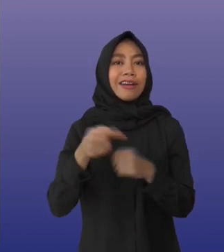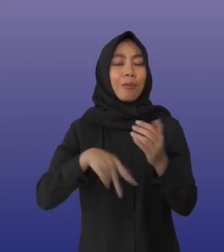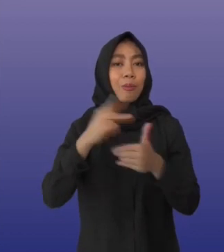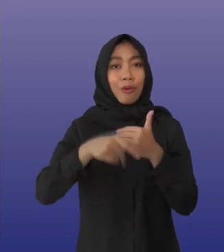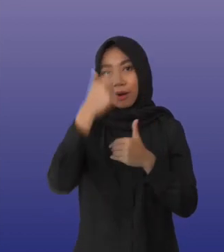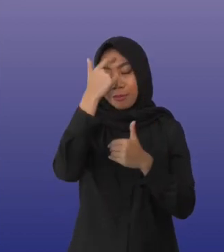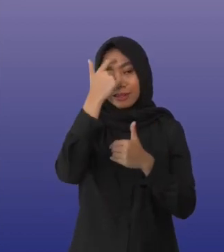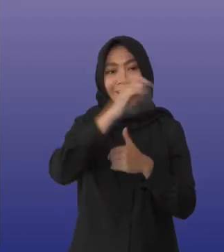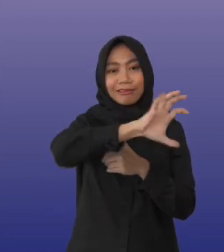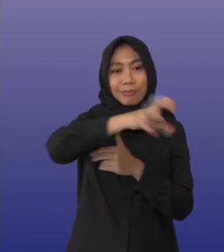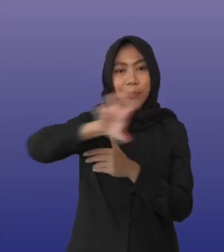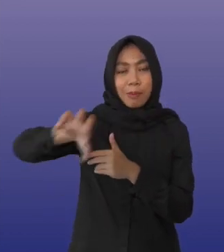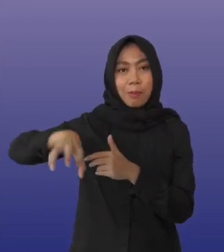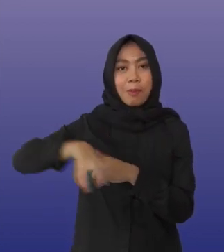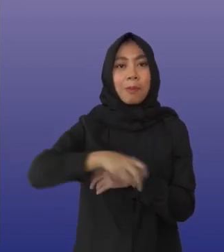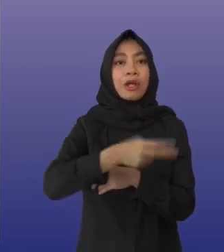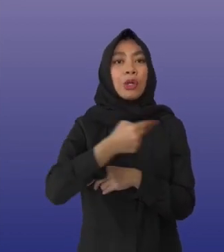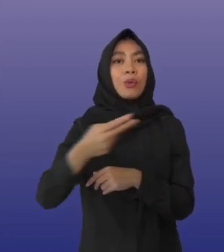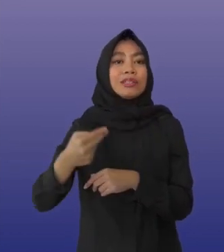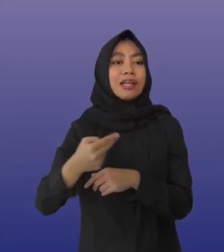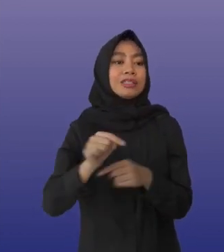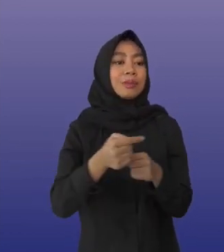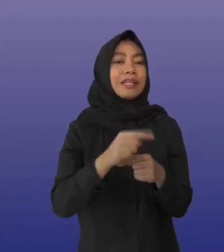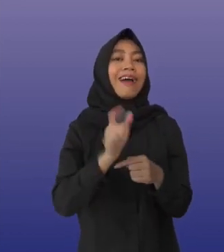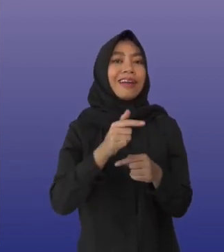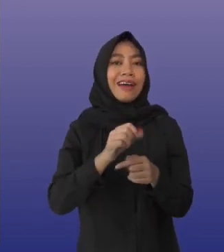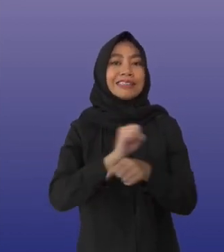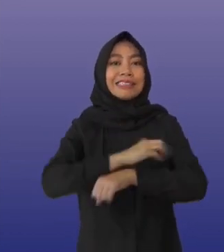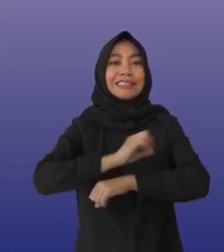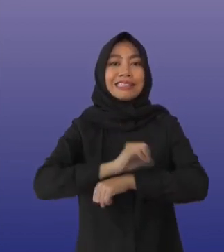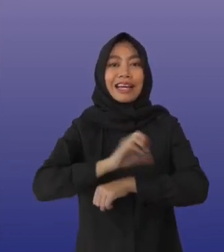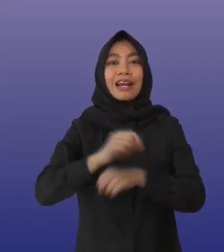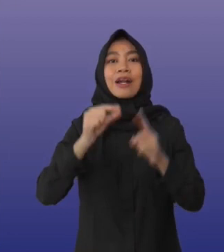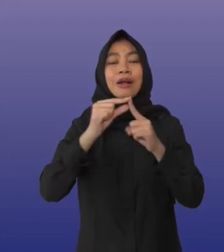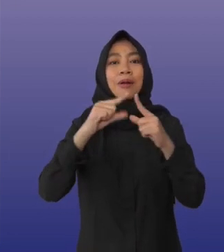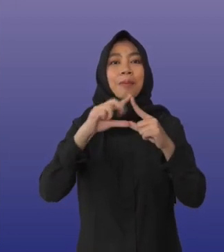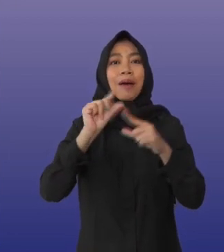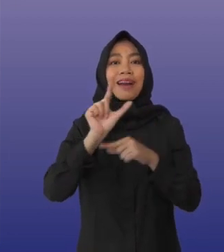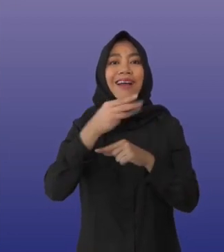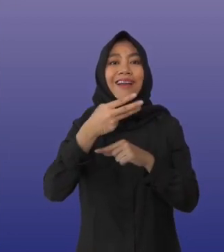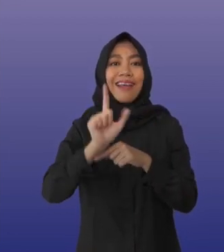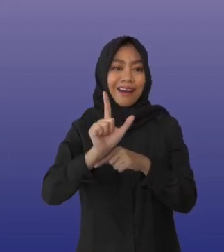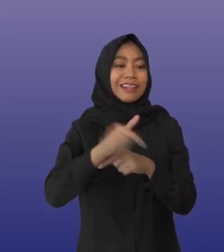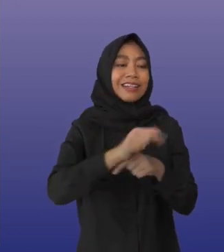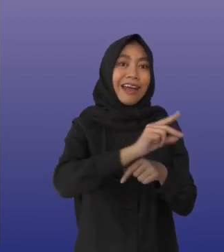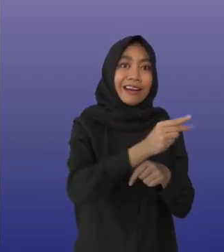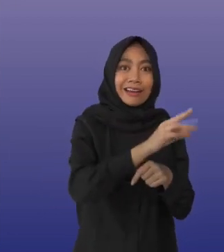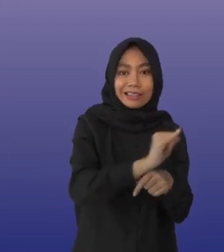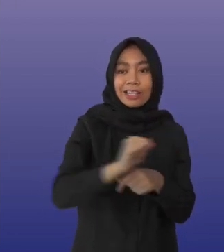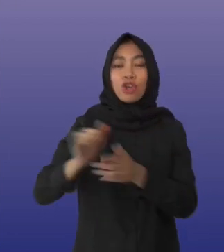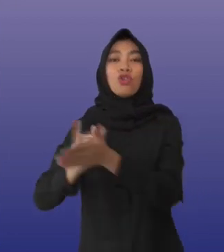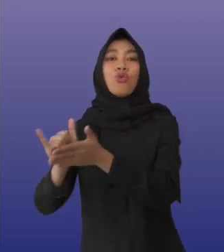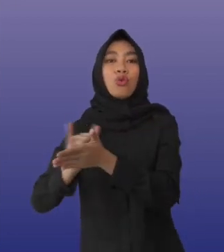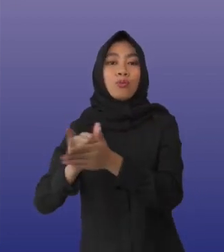seluruh Indonesia melakukan siaran paralel lewat live YouTube, maka RRI juga dapat